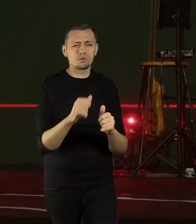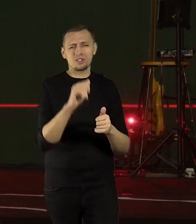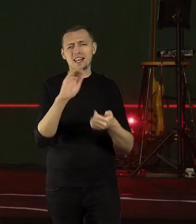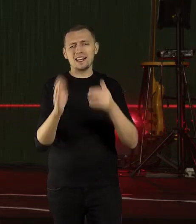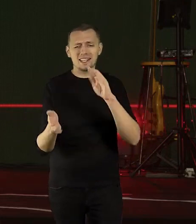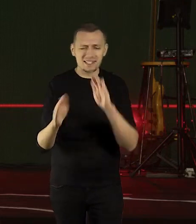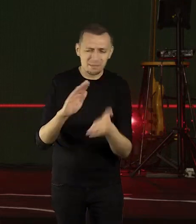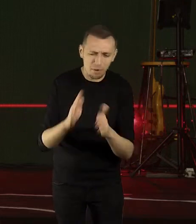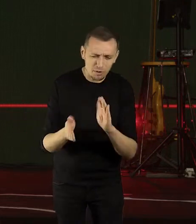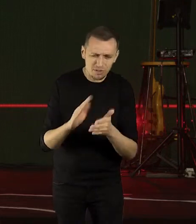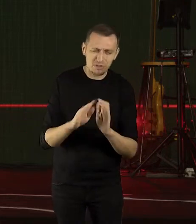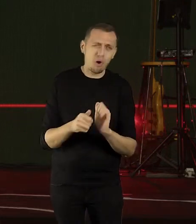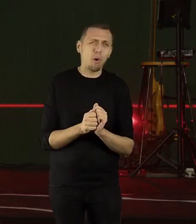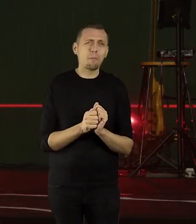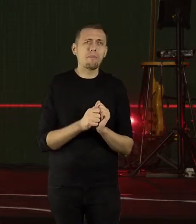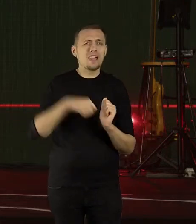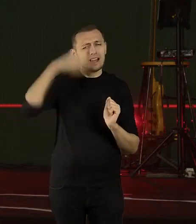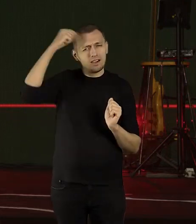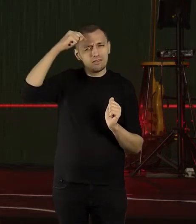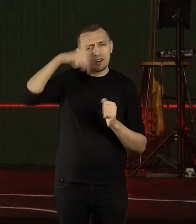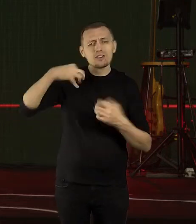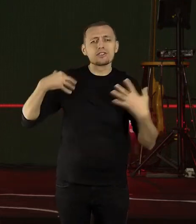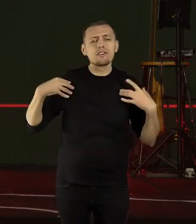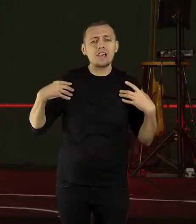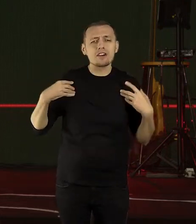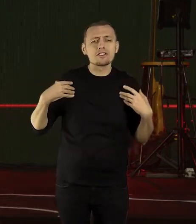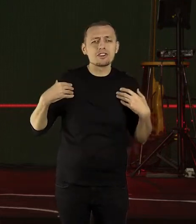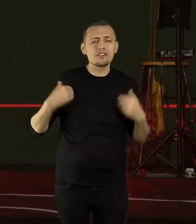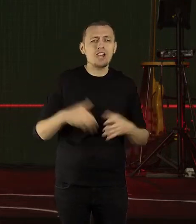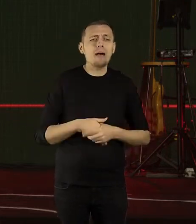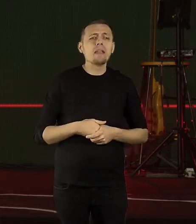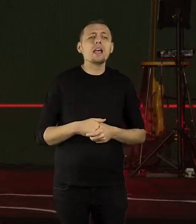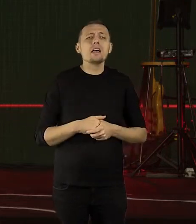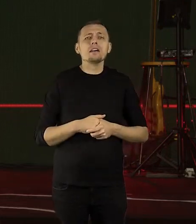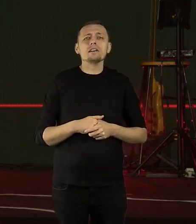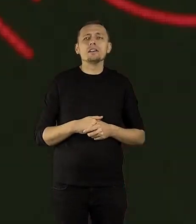Ewangelia jest jedyną nadzieją dla ludzkości.